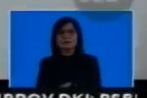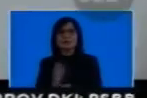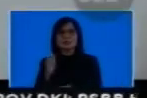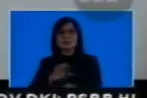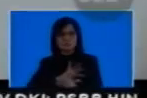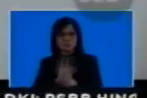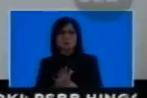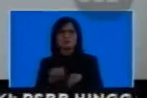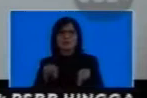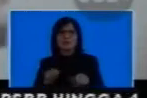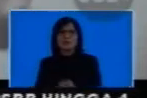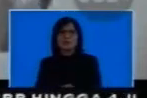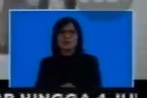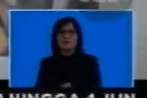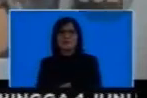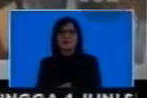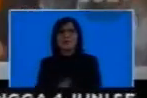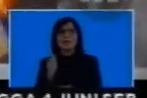terkecuali pandemi ini.